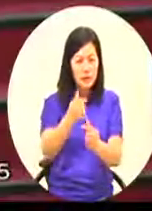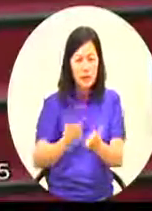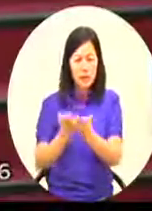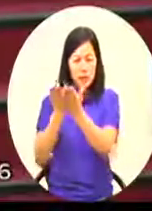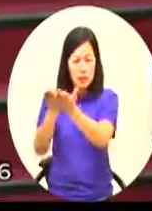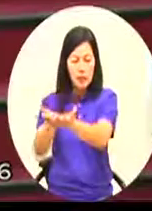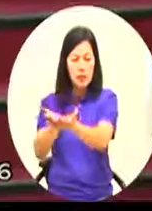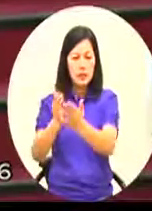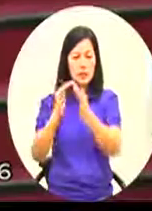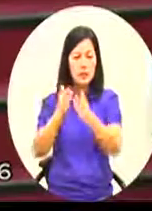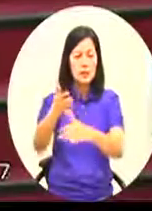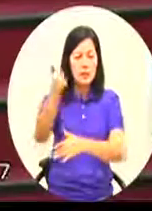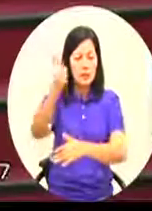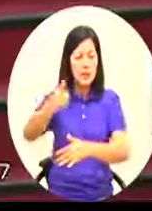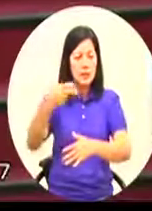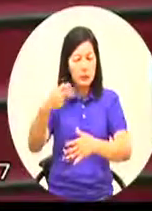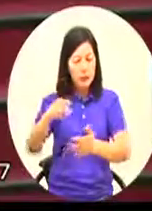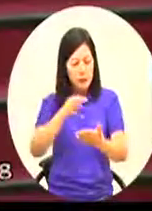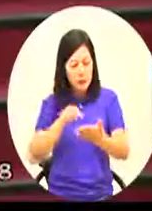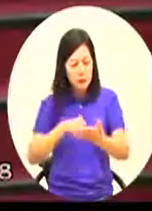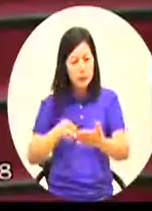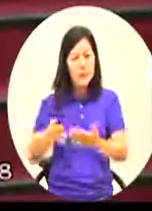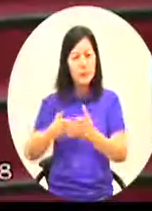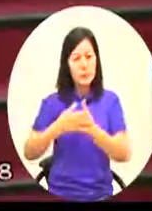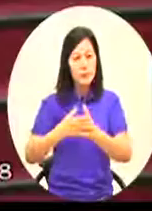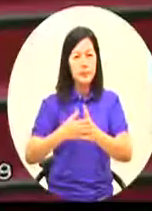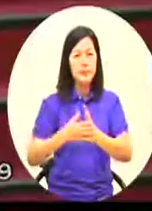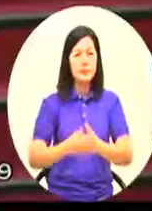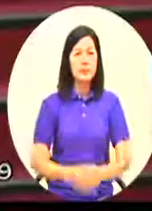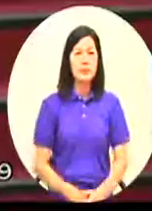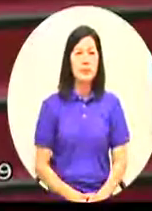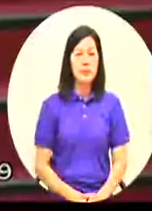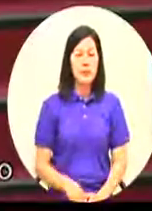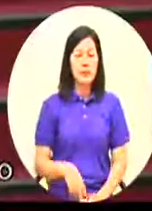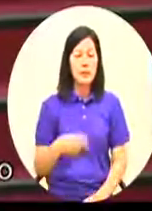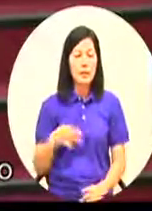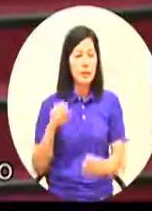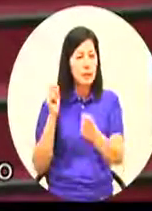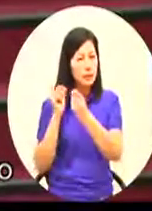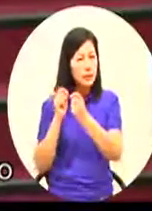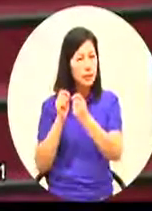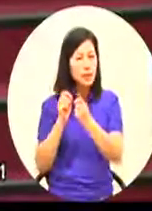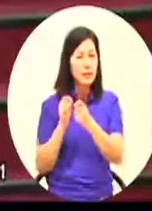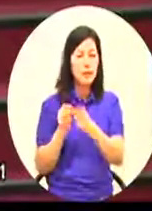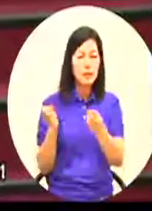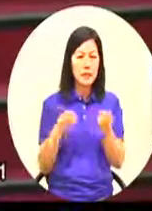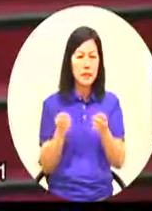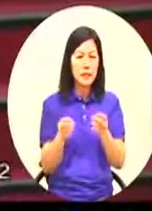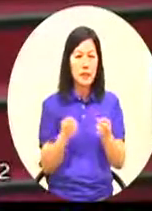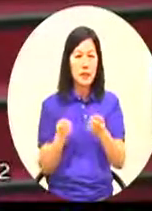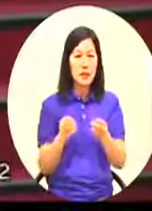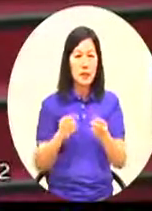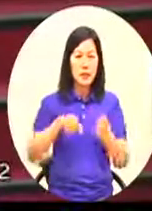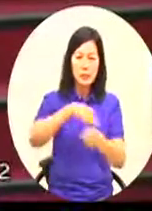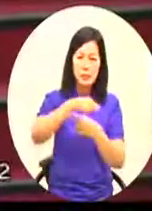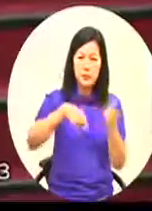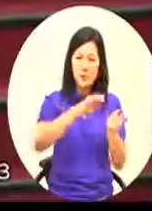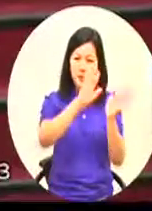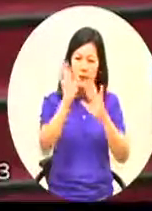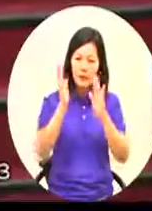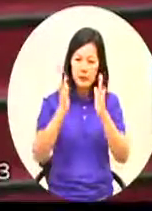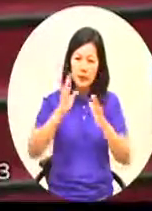长，真的要请市长帮忙。那么最近在讨论转型正义的